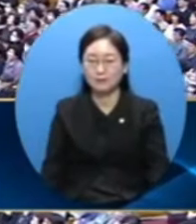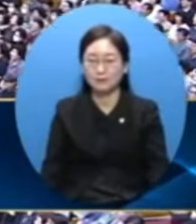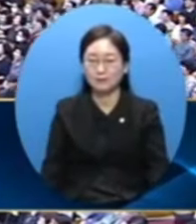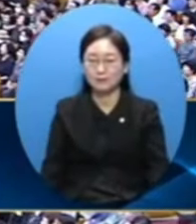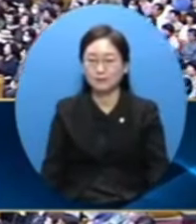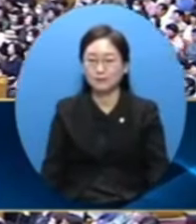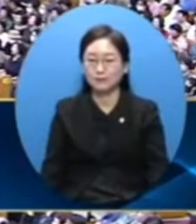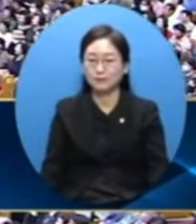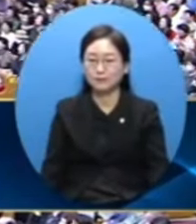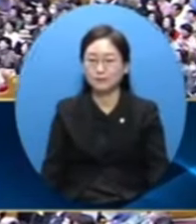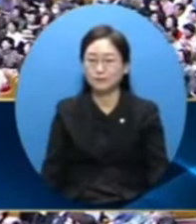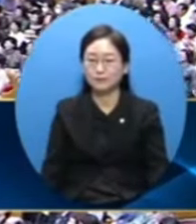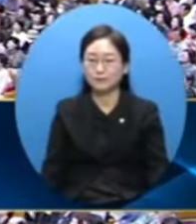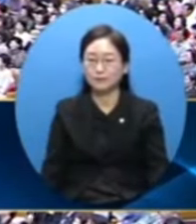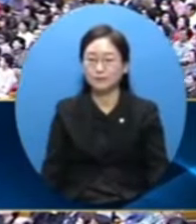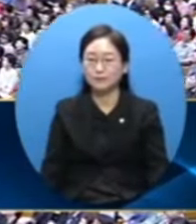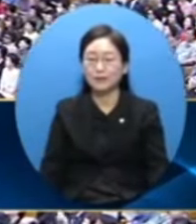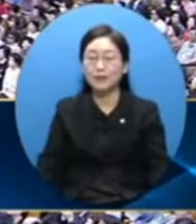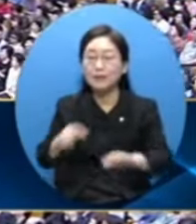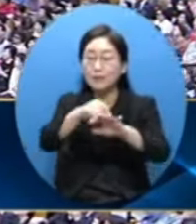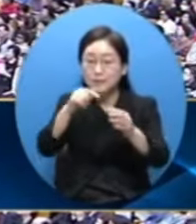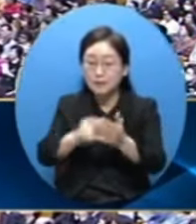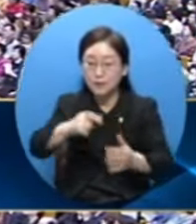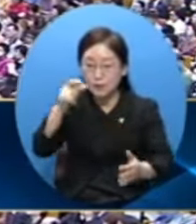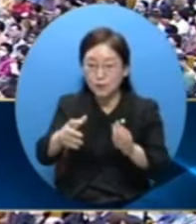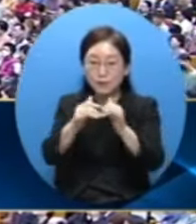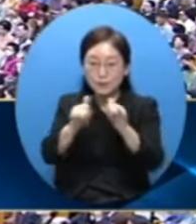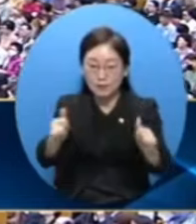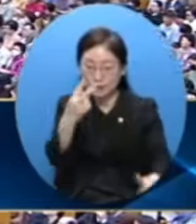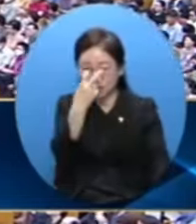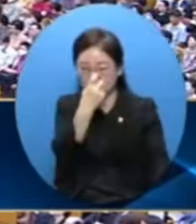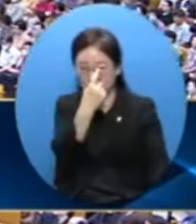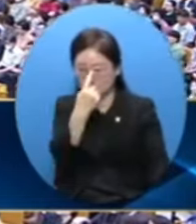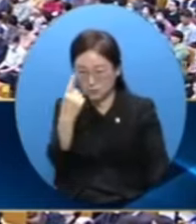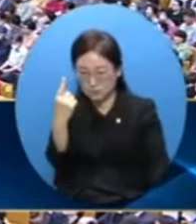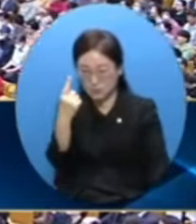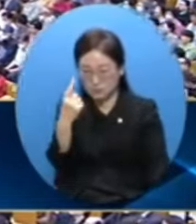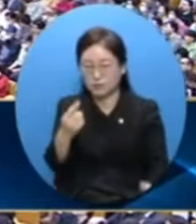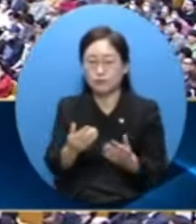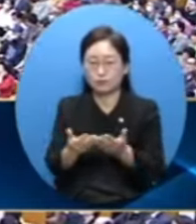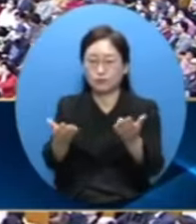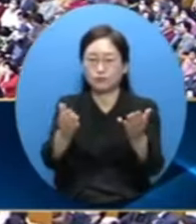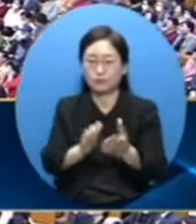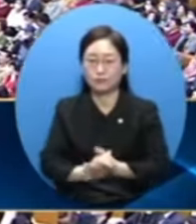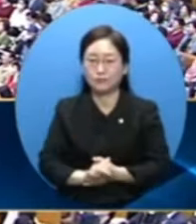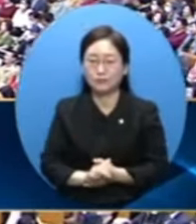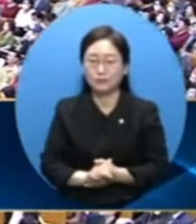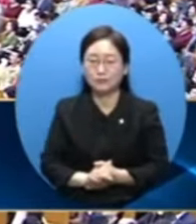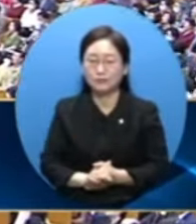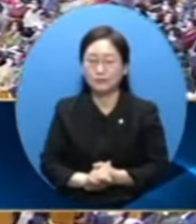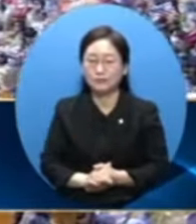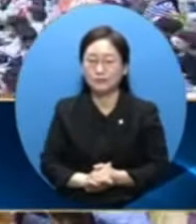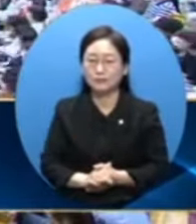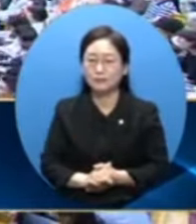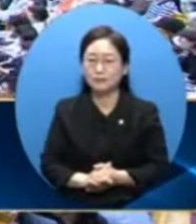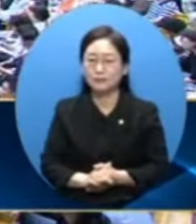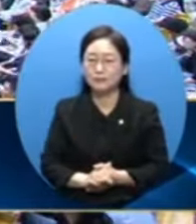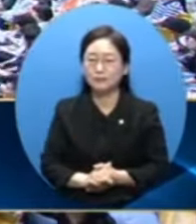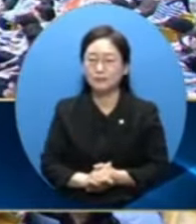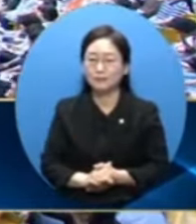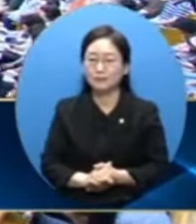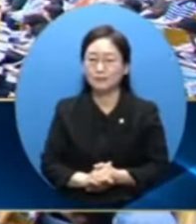관자를 지키시리니 심지가 견관 자를 지키시리니가 자를 지키시리니